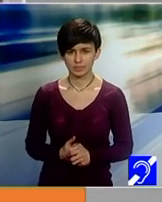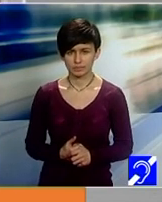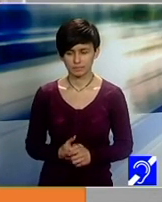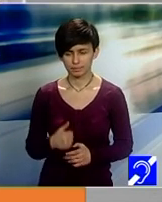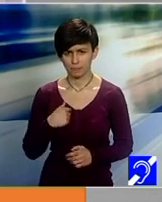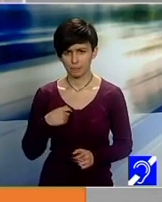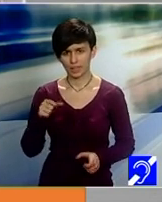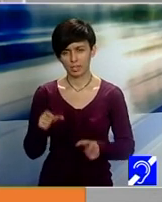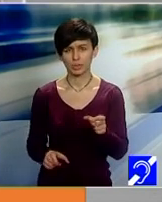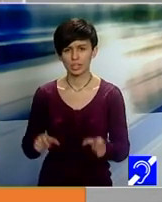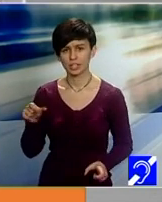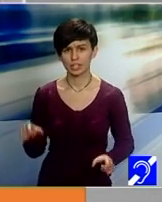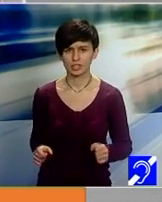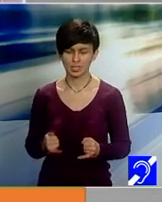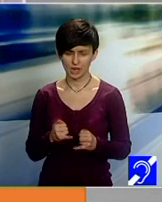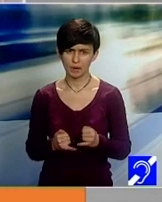grădină mazăre.